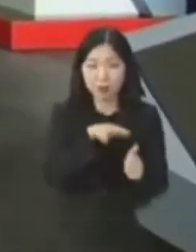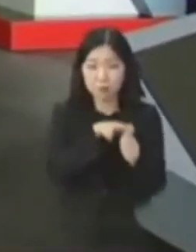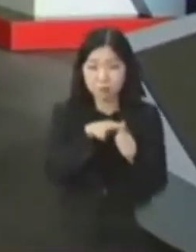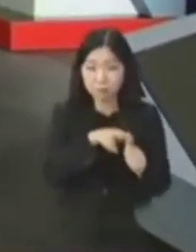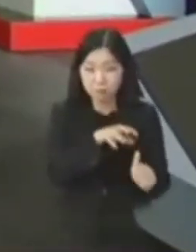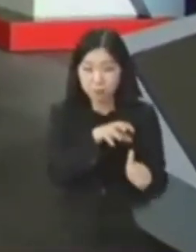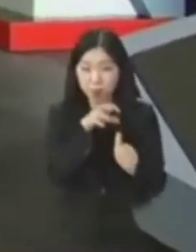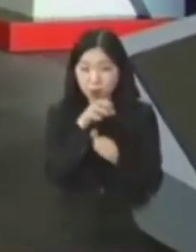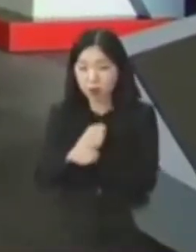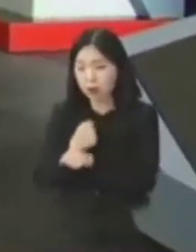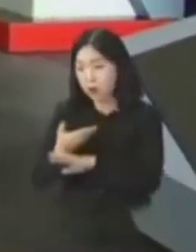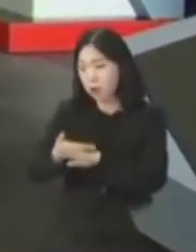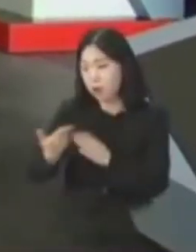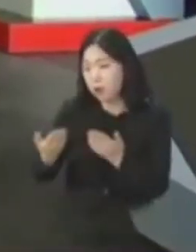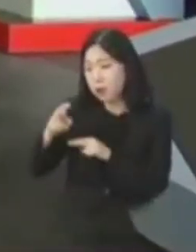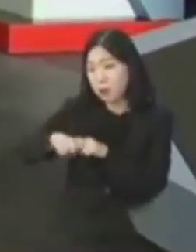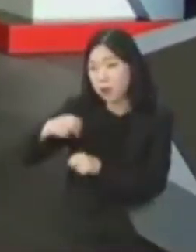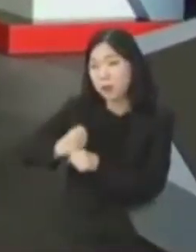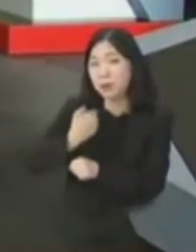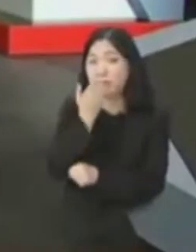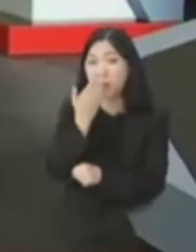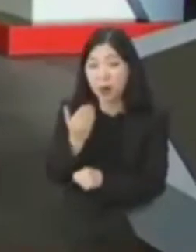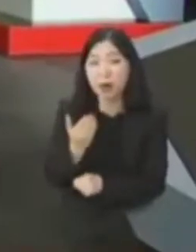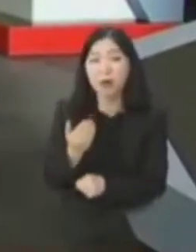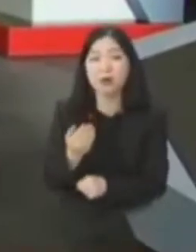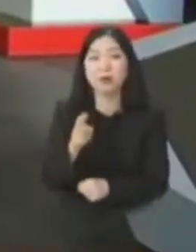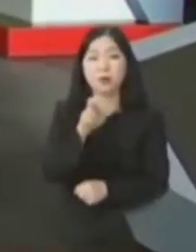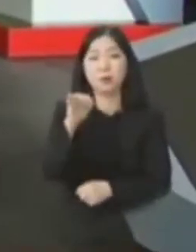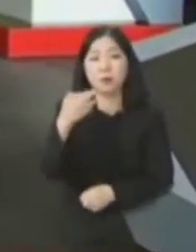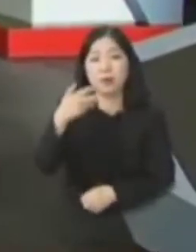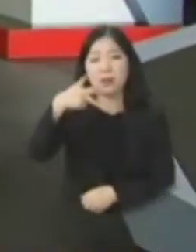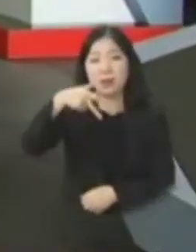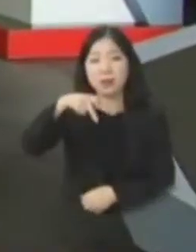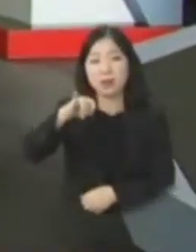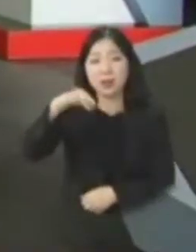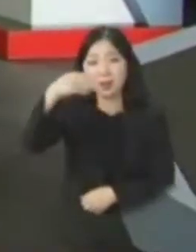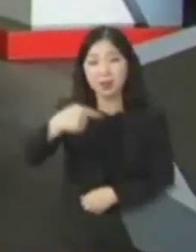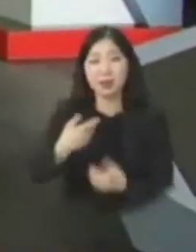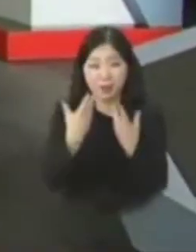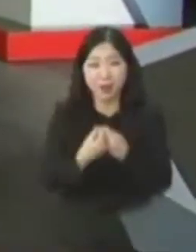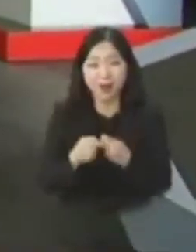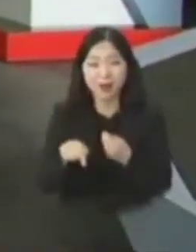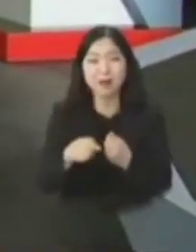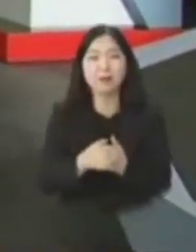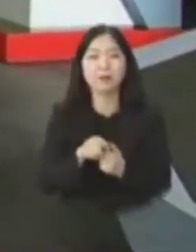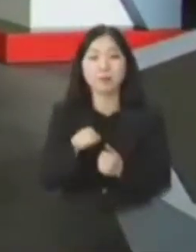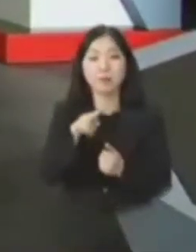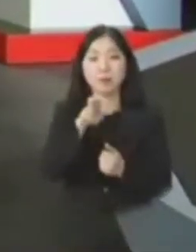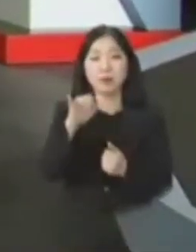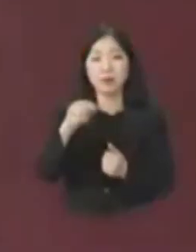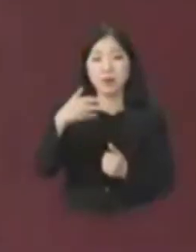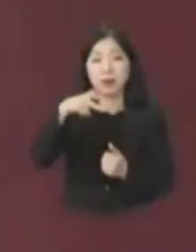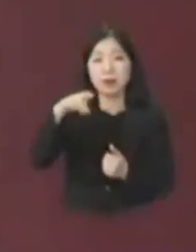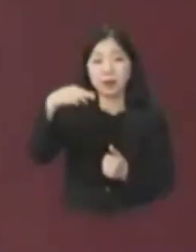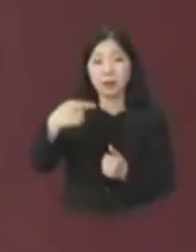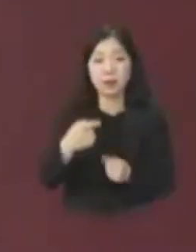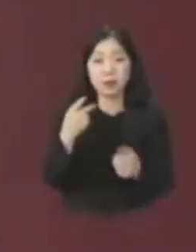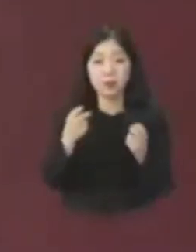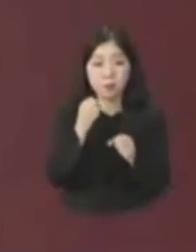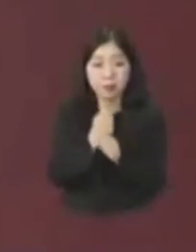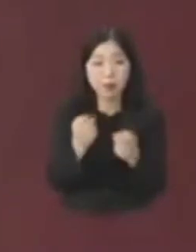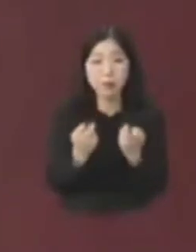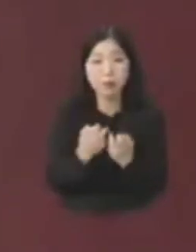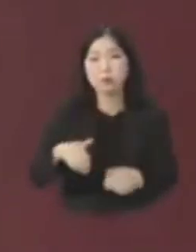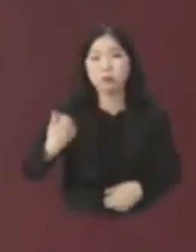관리함으로써 다른 일자리도 창출될 수 있고요. 그다음에 밀키트를 하나 예를 들어봅시다. 밀키트를 만들 수 있는 방법을 모르는